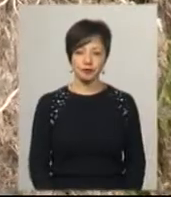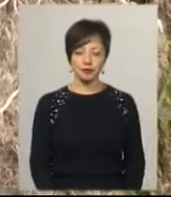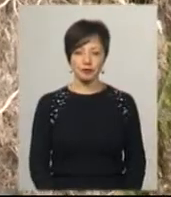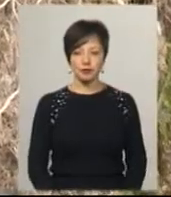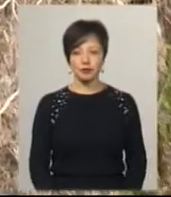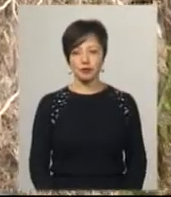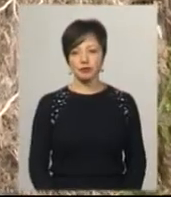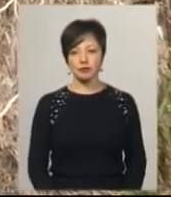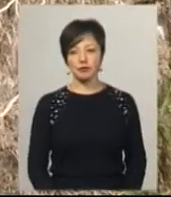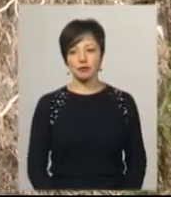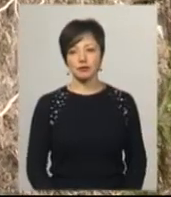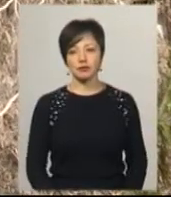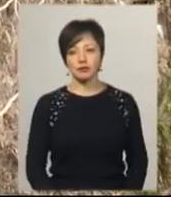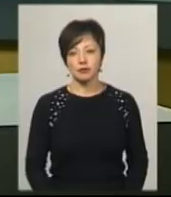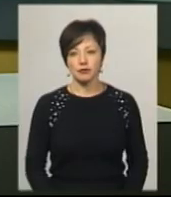на Суспільному. Хмельниччина.